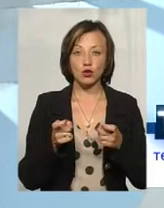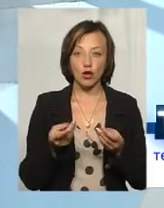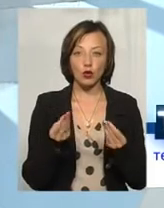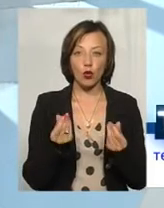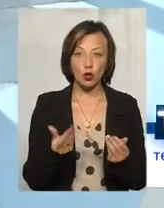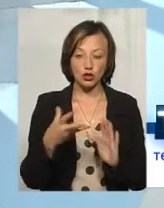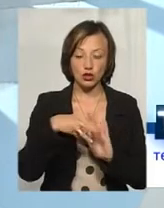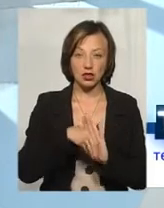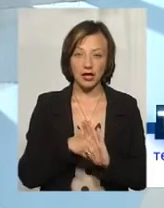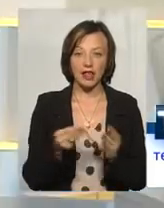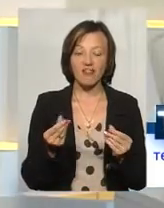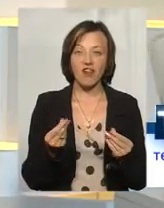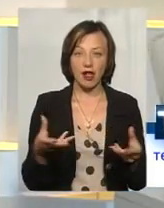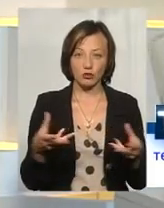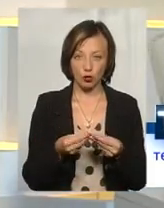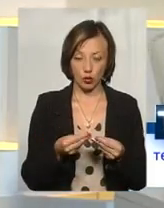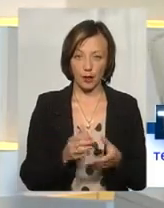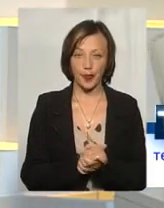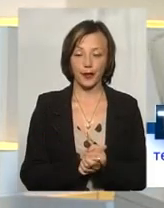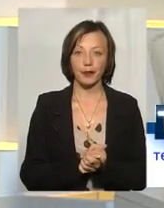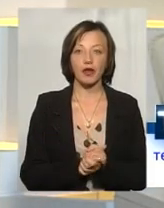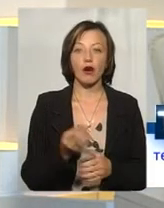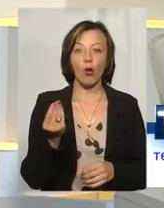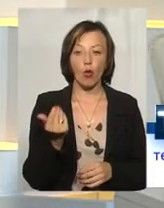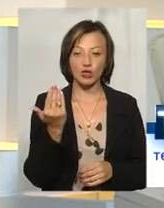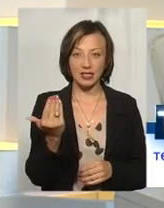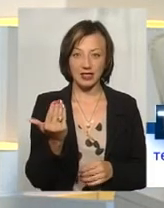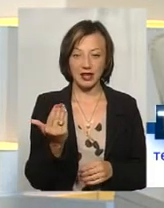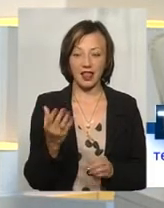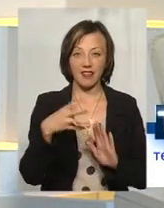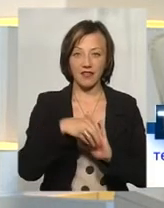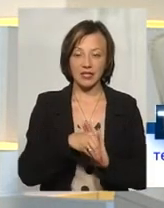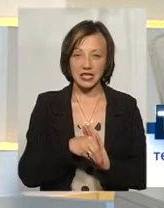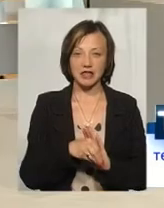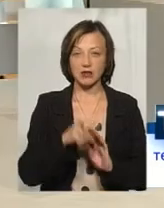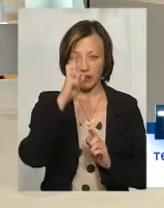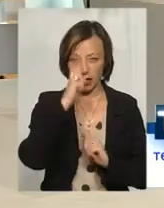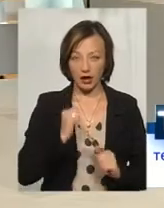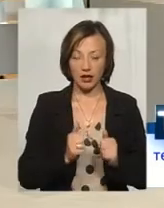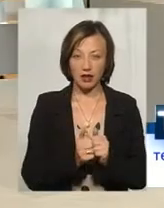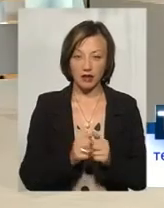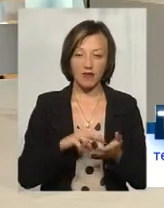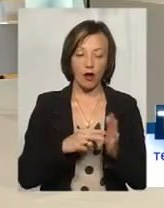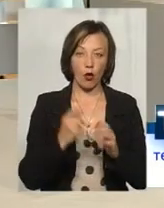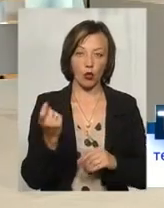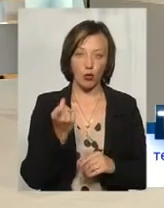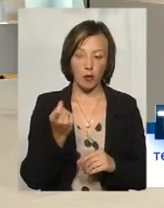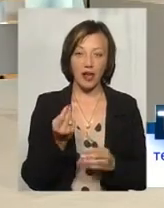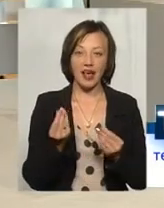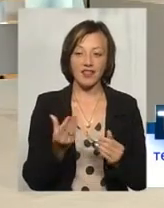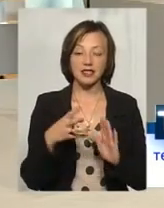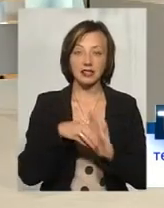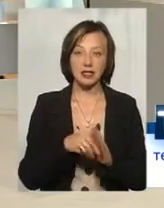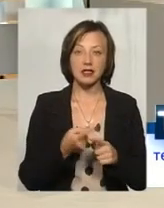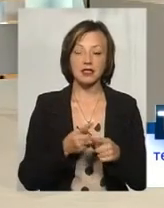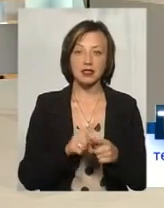кошти безпосередньо інвестора. Кошти інвестора – це інвестиції в країну, це інвестиції в економіку. Інвестиції